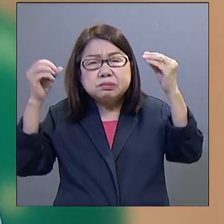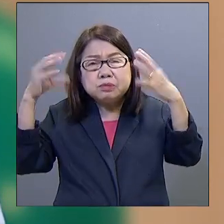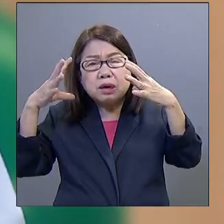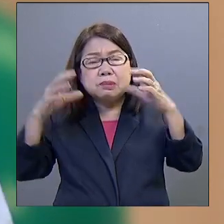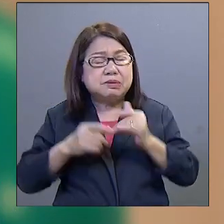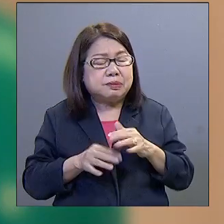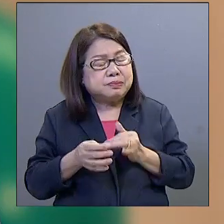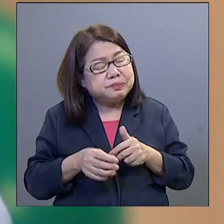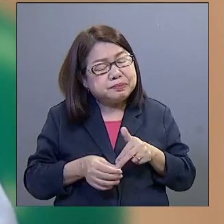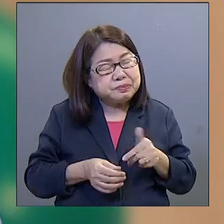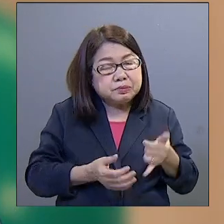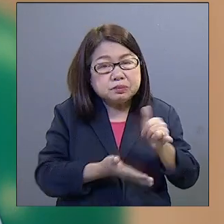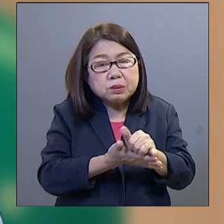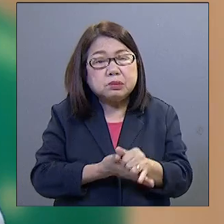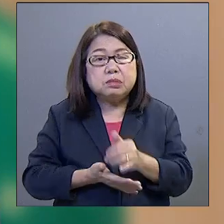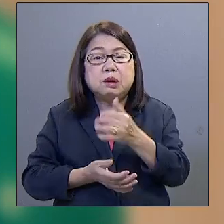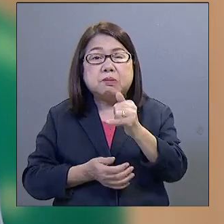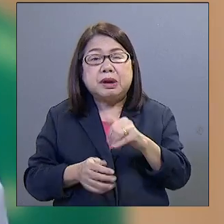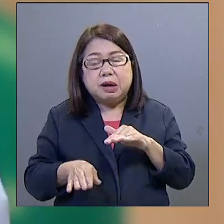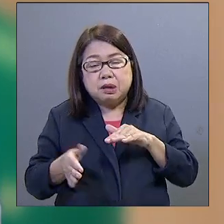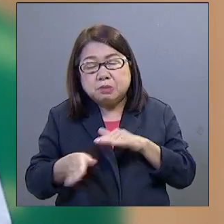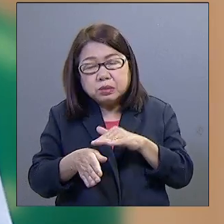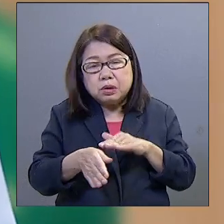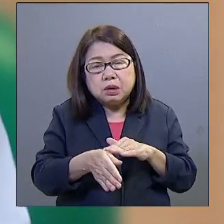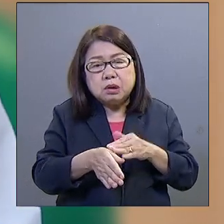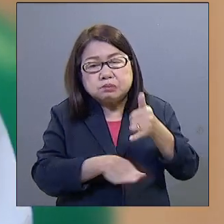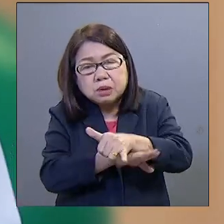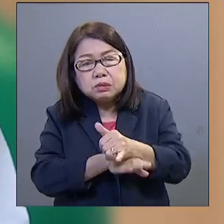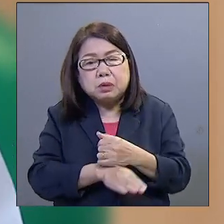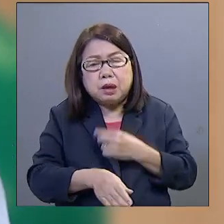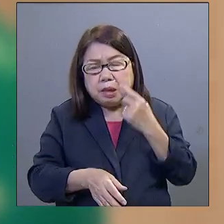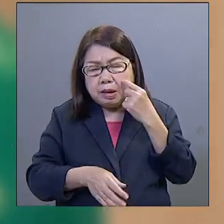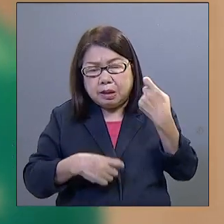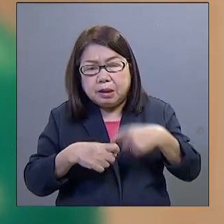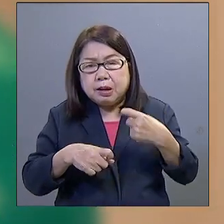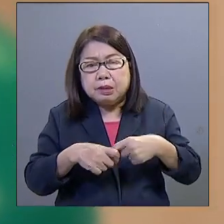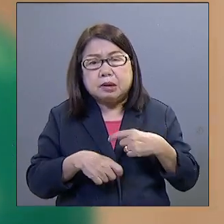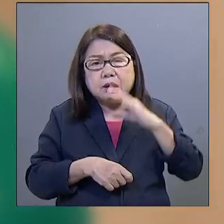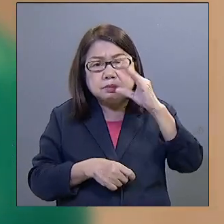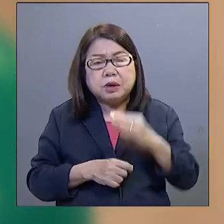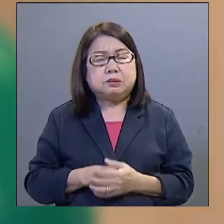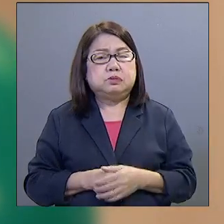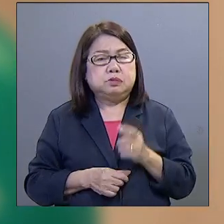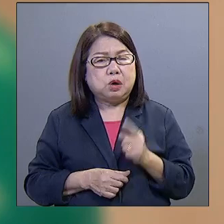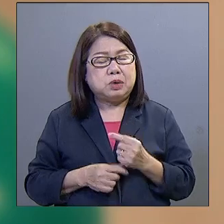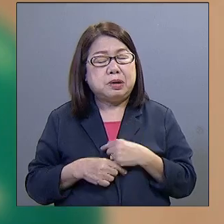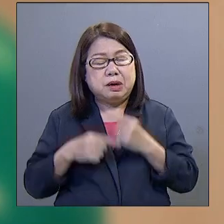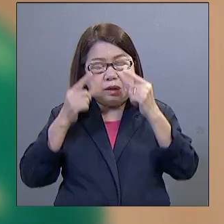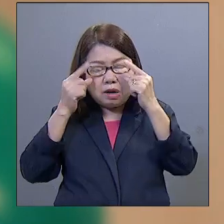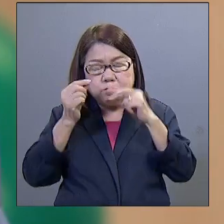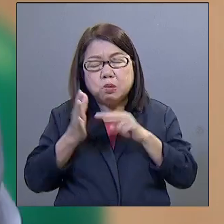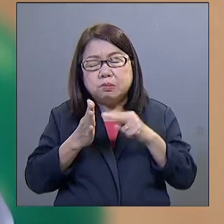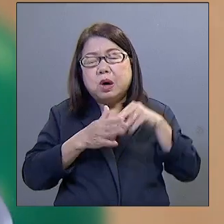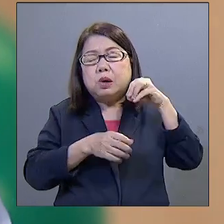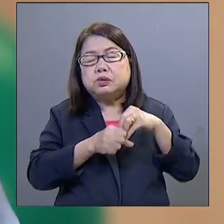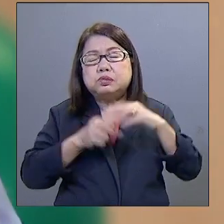กิดการล้มหรือบางทีไม่ได้สะดุดไปสะดุดของเพราะมองไม่เห็นอย่างเงี้ยค่ะการที่เราเช็คเรื่องของการยืนหลับตาเนี่ยก็จะทำให้เราดูได้ว่